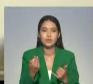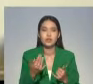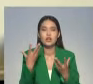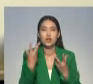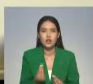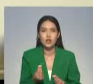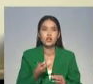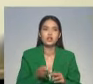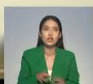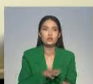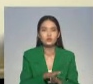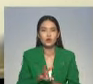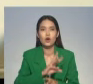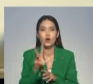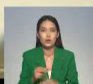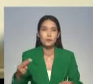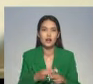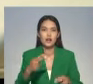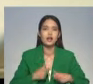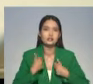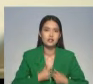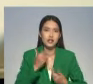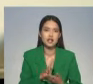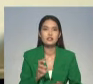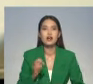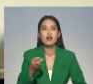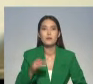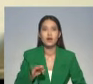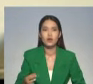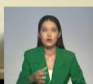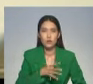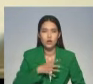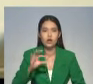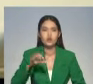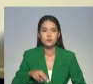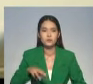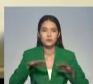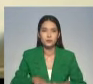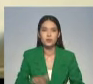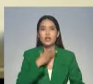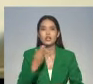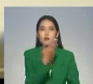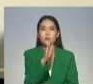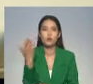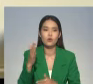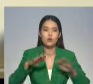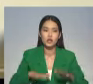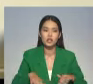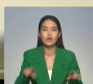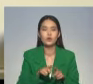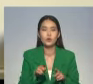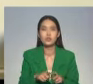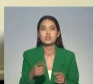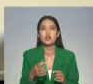Қатты жел өртті толық сөндіруге кедергі келтіріп тұр. Абай облысының төтенше жағдайлар департаменті Семей орман көршілес филиалдарынан, сондай-ақ Шығыс